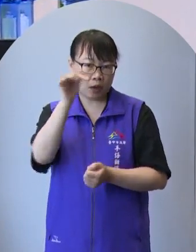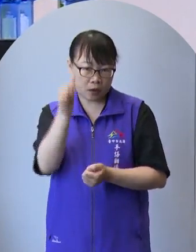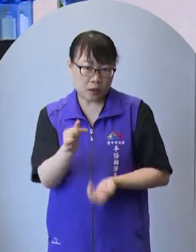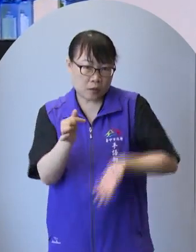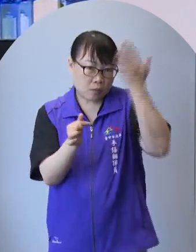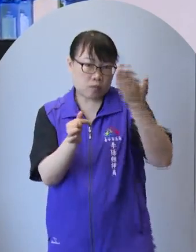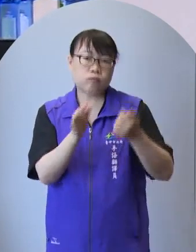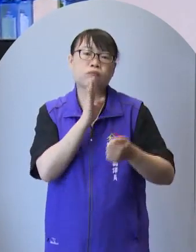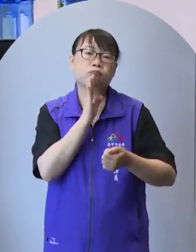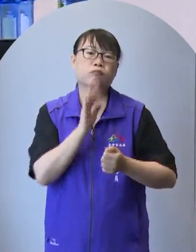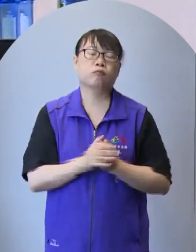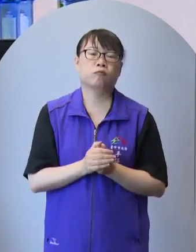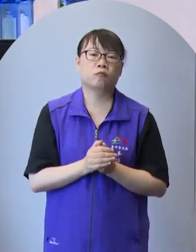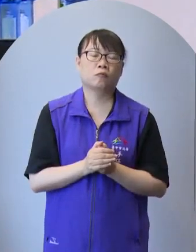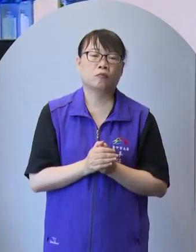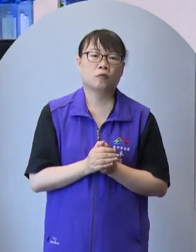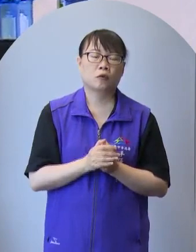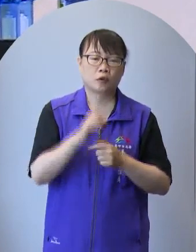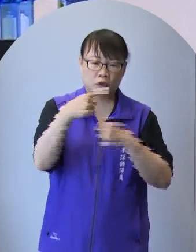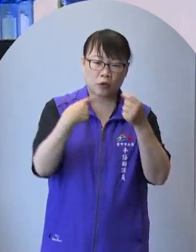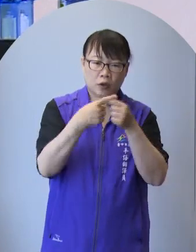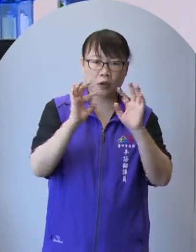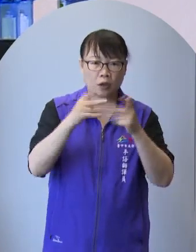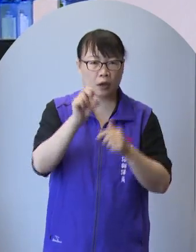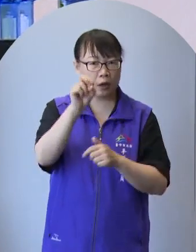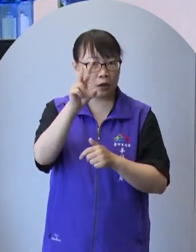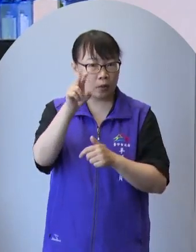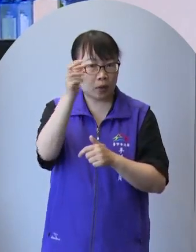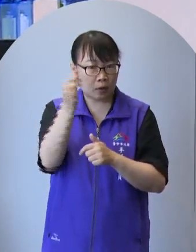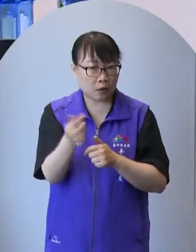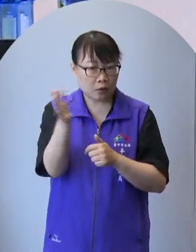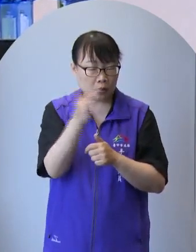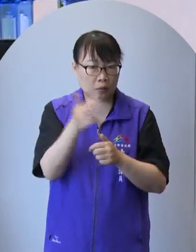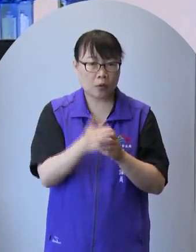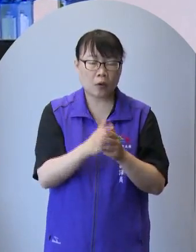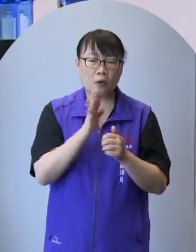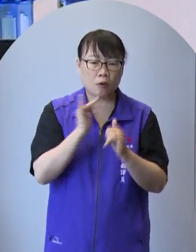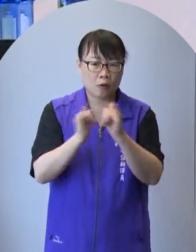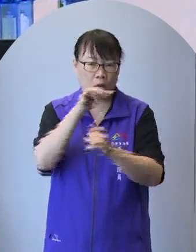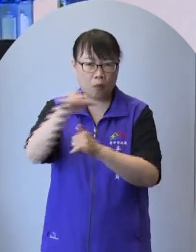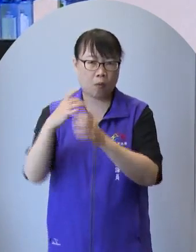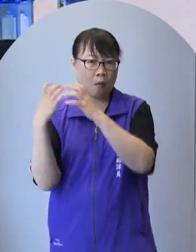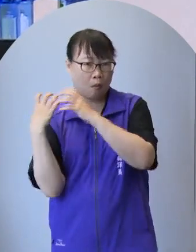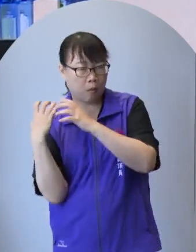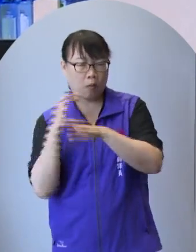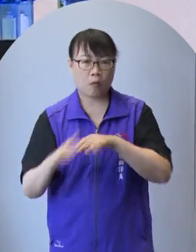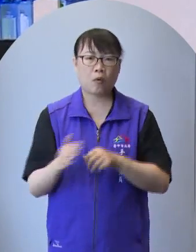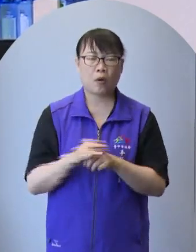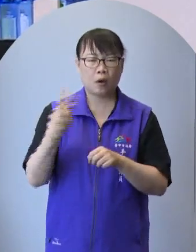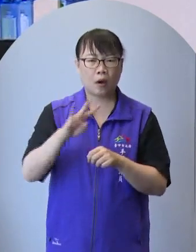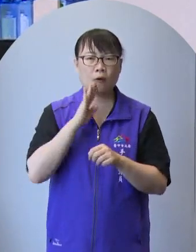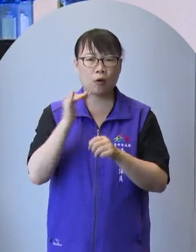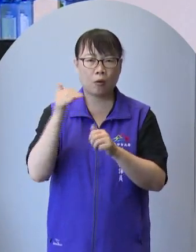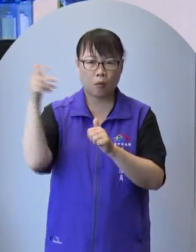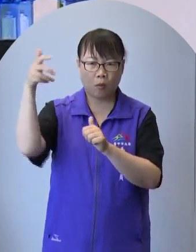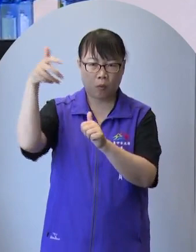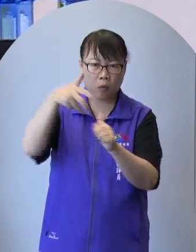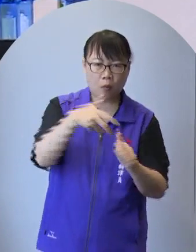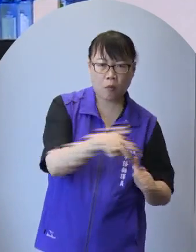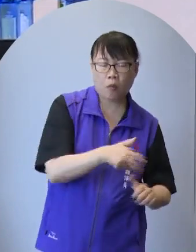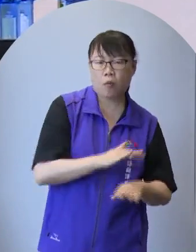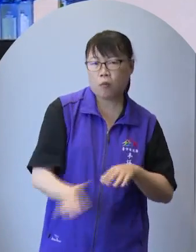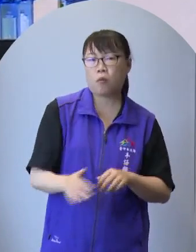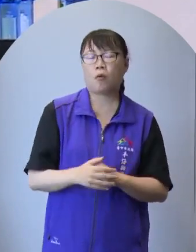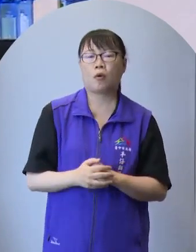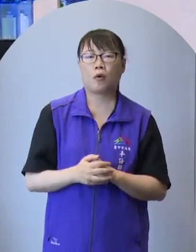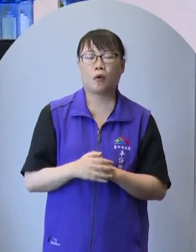一年举债200亿，那市民的人均负债当然就会增加哈，而且债留子孙。那而且呢，我上任